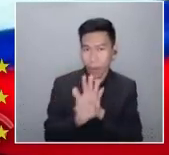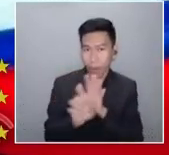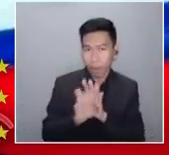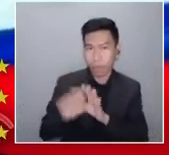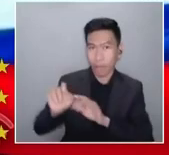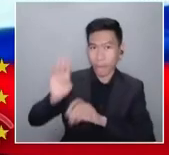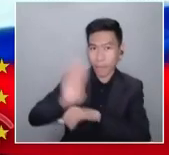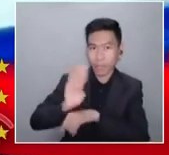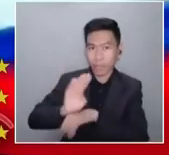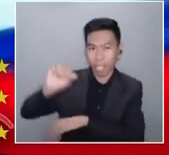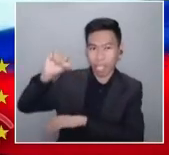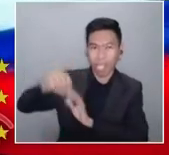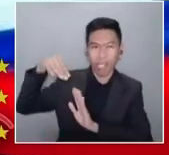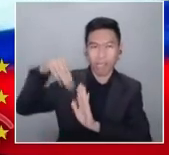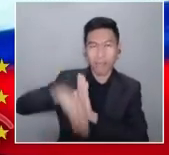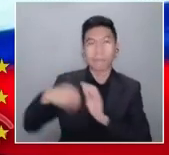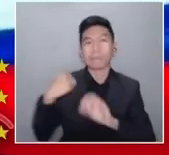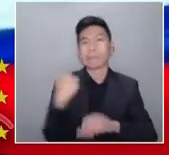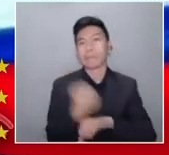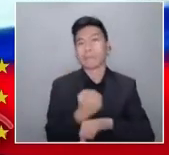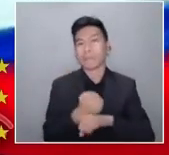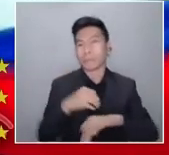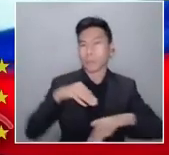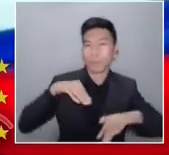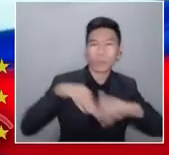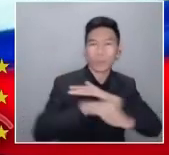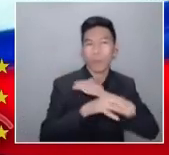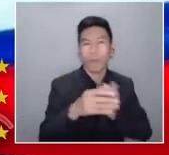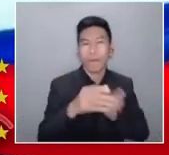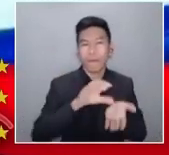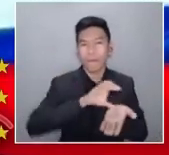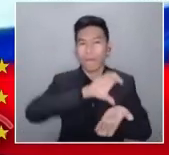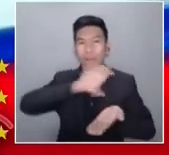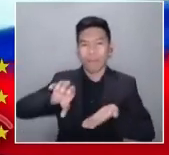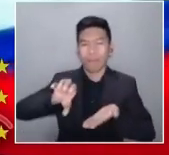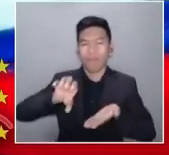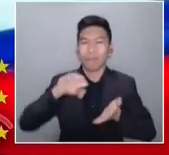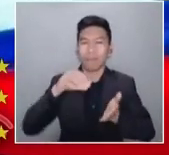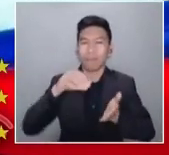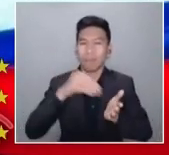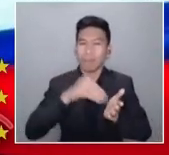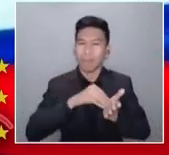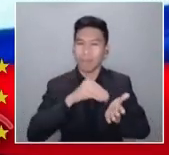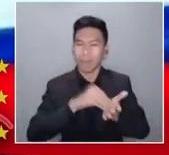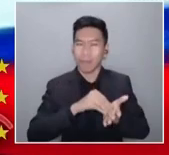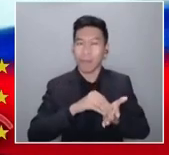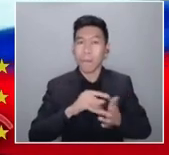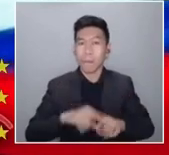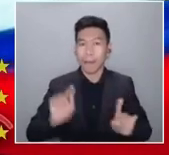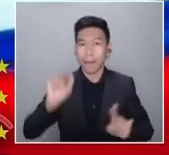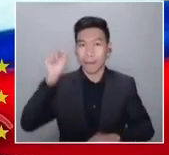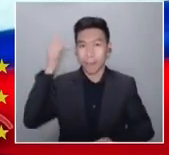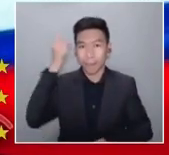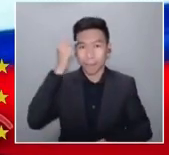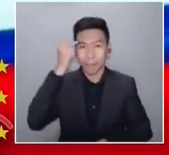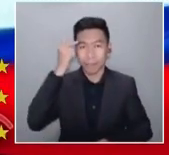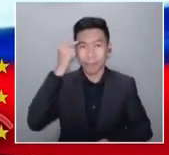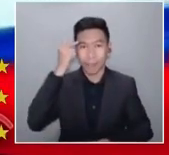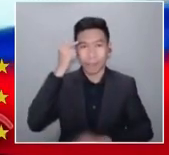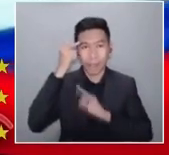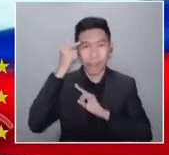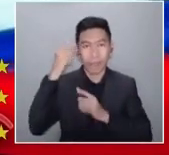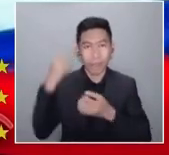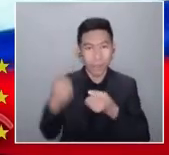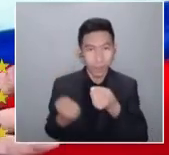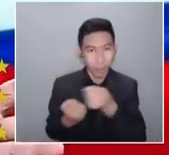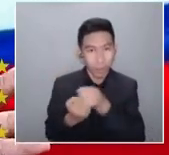po. Or it's almost impossible, actually, to access loans. Now, but with a government guarantee, maari pong